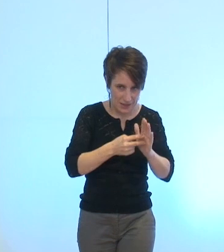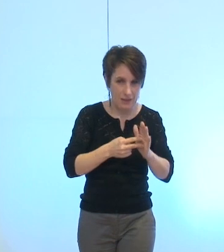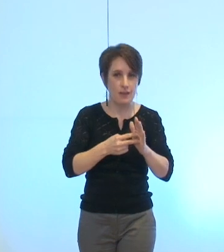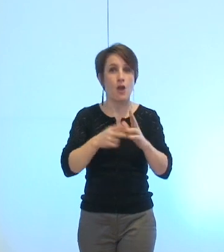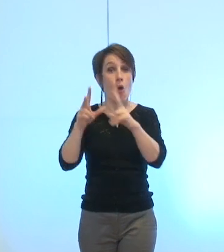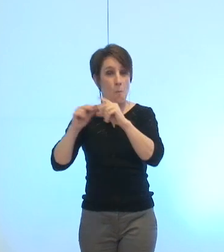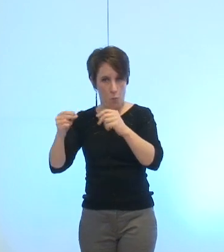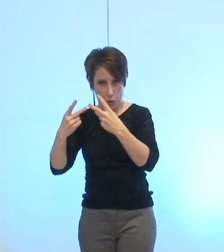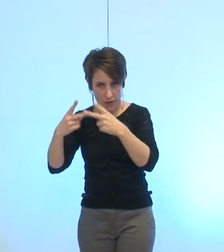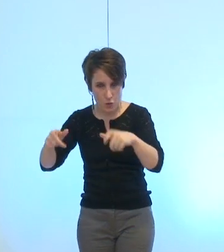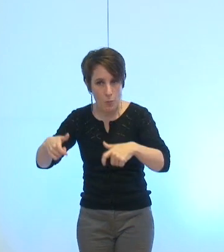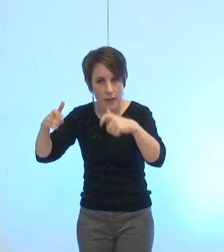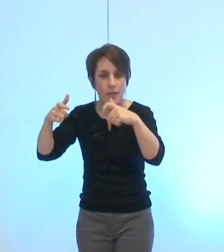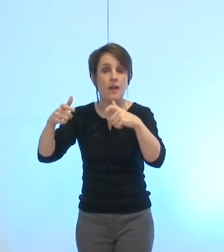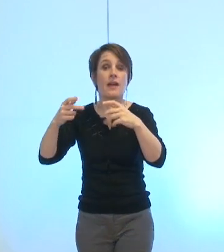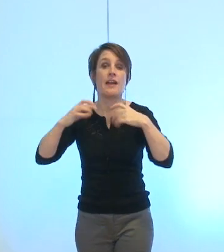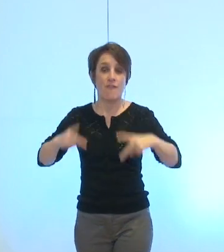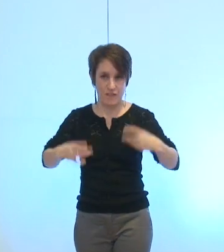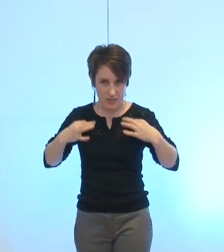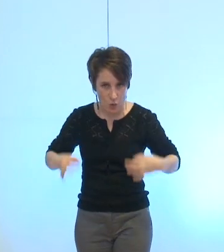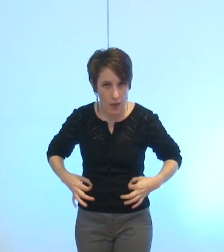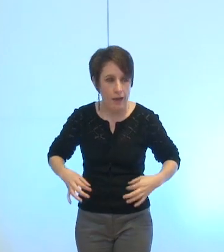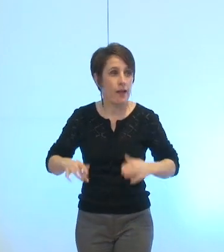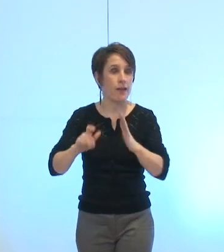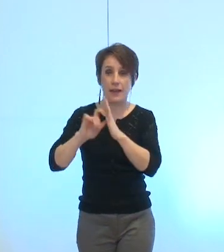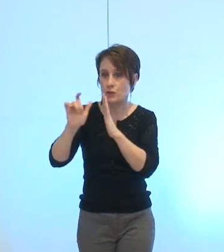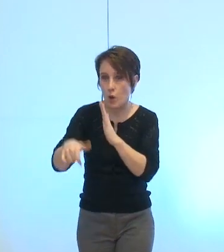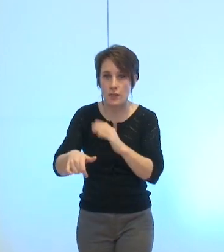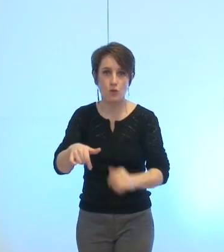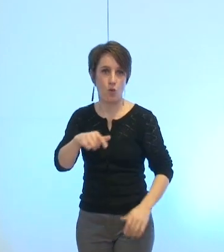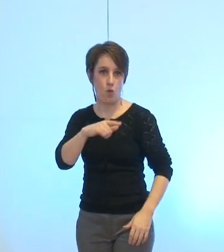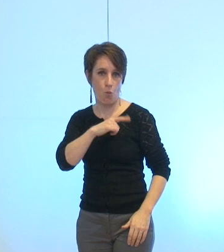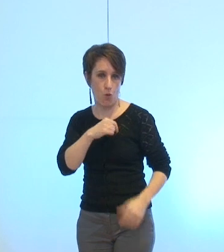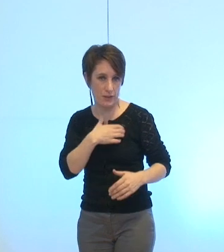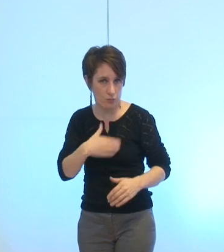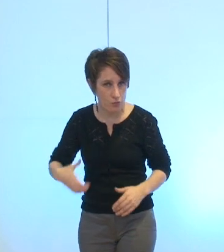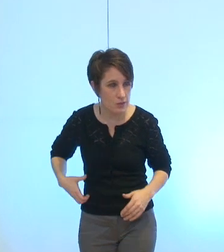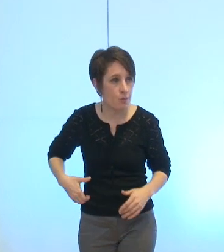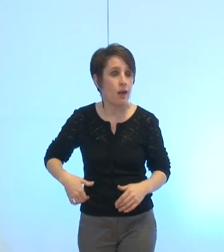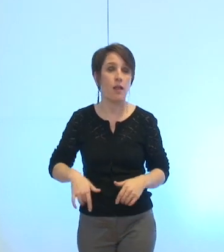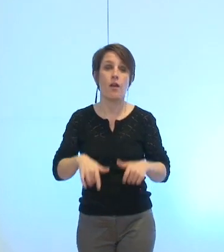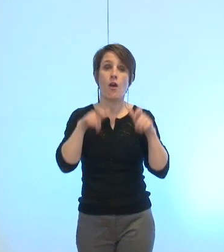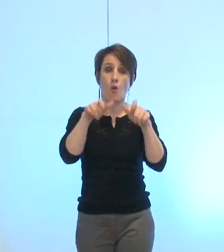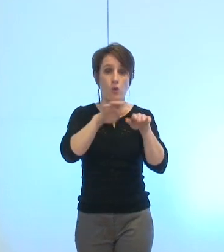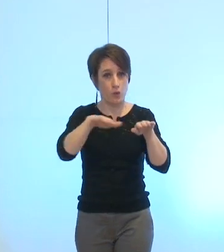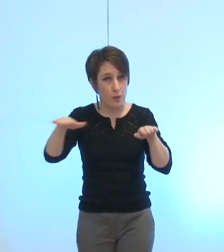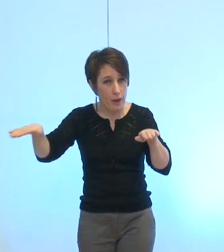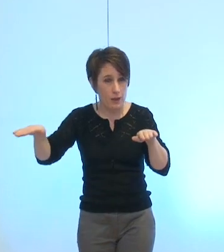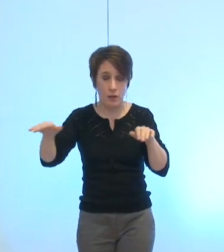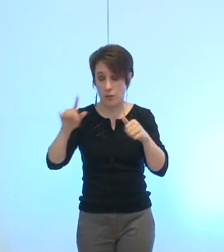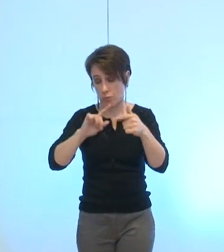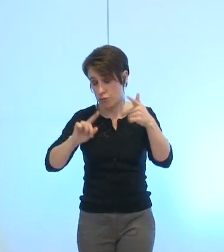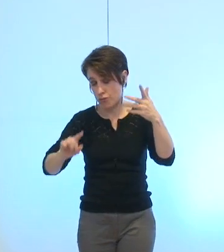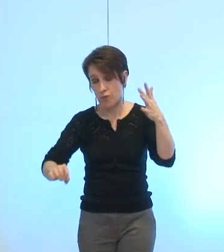circulation vie scolaire restauration police municipale contrôle du stationnement tous ces